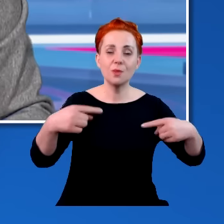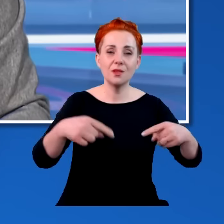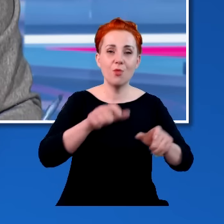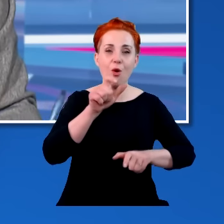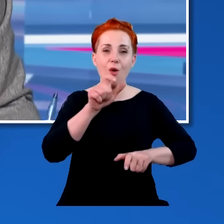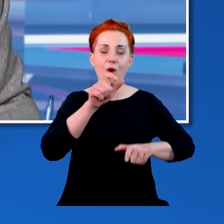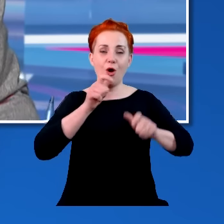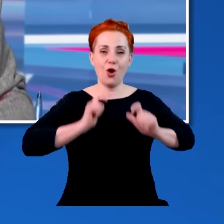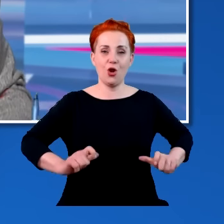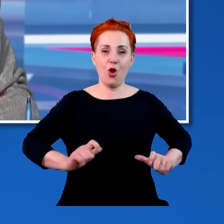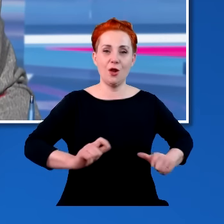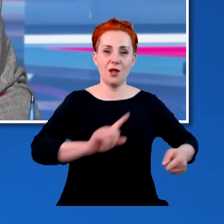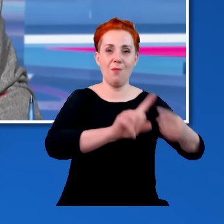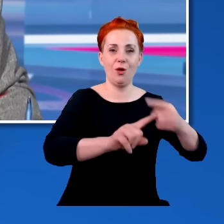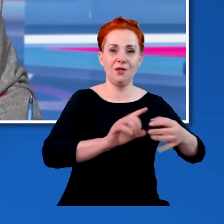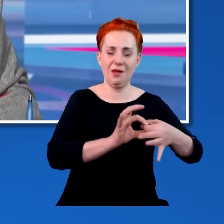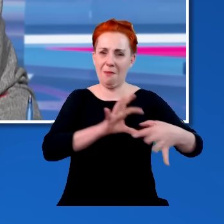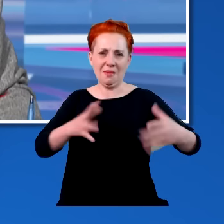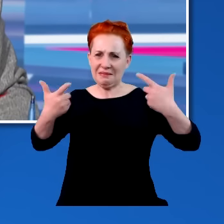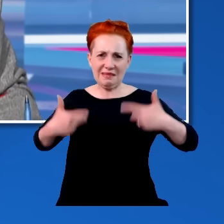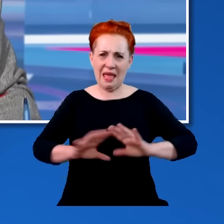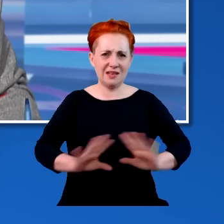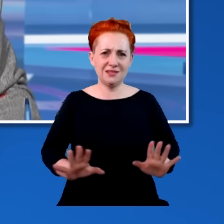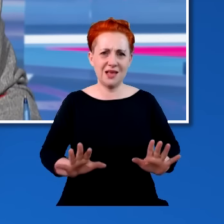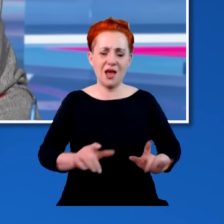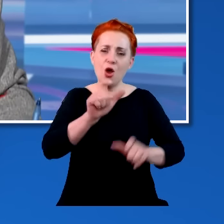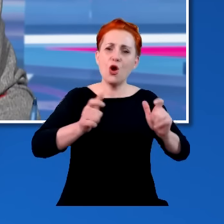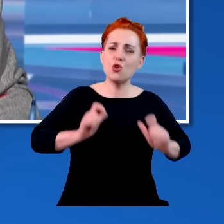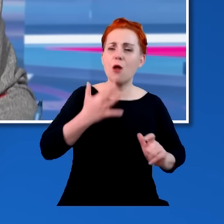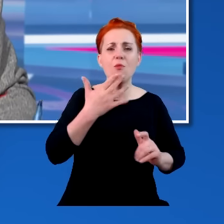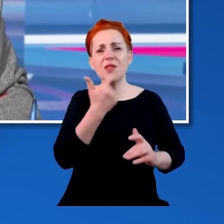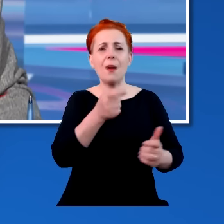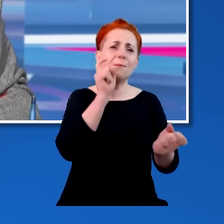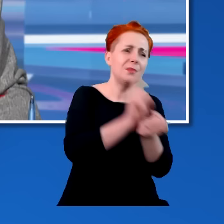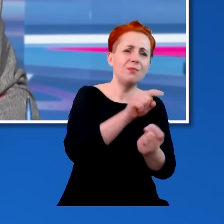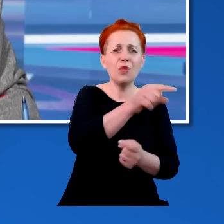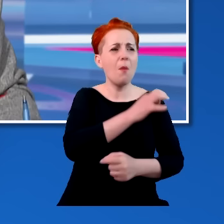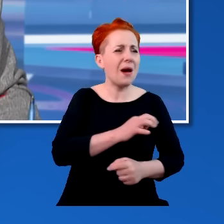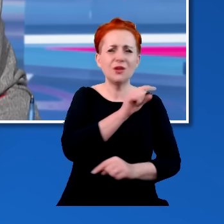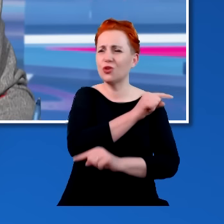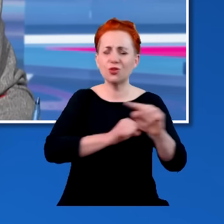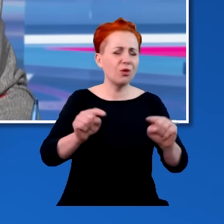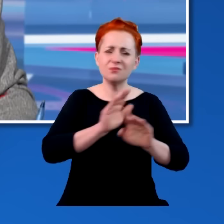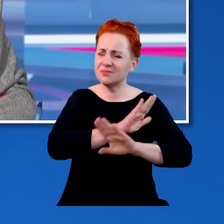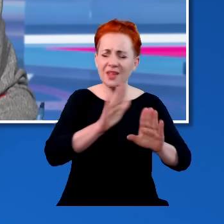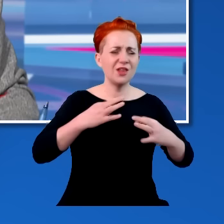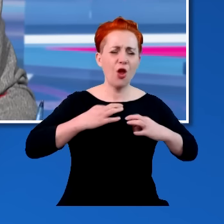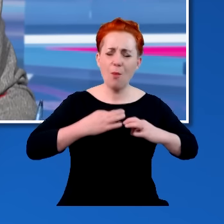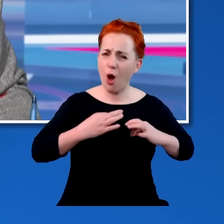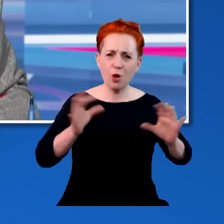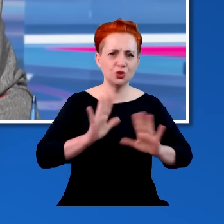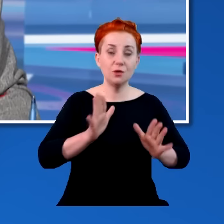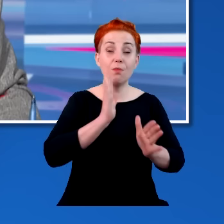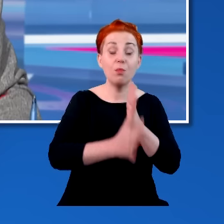rolnicy jasno podkreślają, że oni nie protestują przeciwko takiej czy innej partii. Oni protestują, ponieważ sytuacja w rolnictwie jest